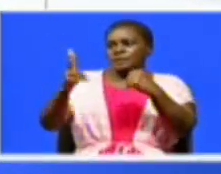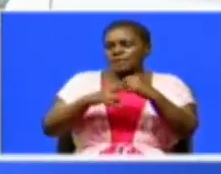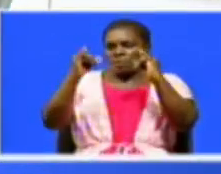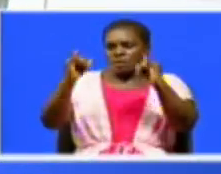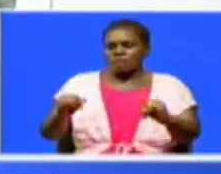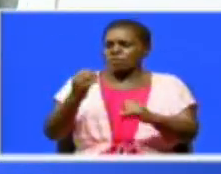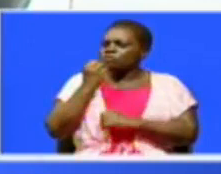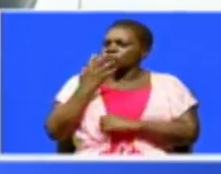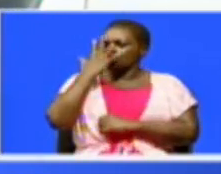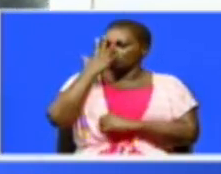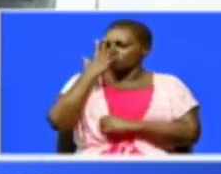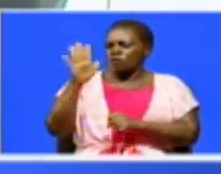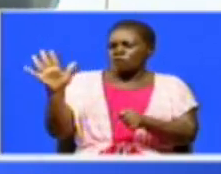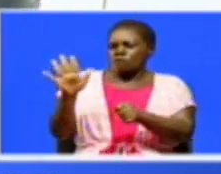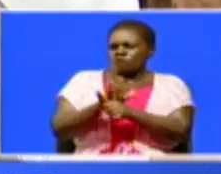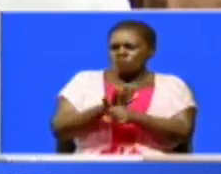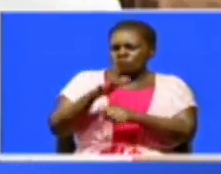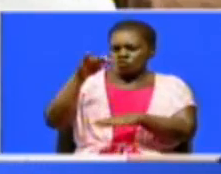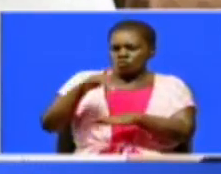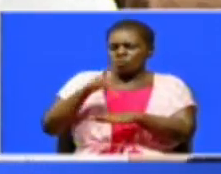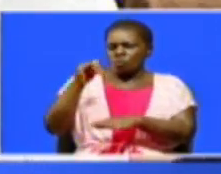vya korona na kufikisha idadi kuwa